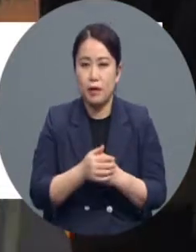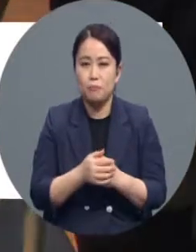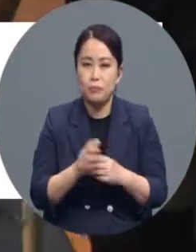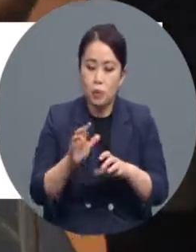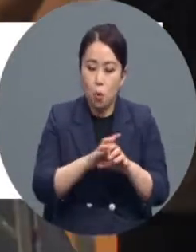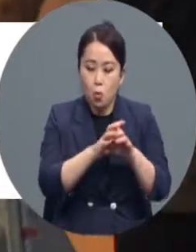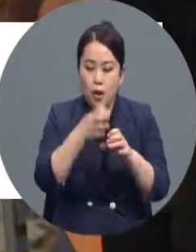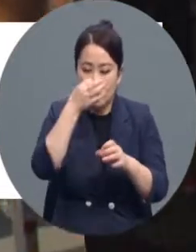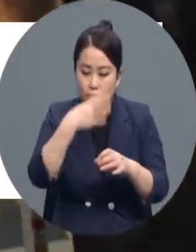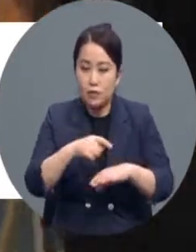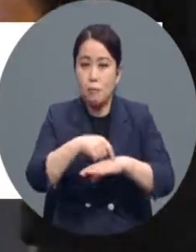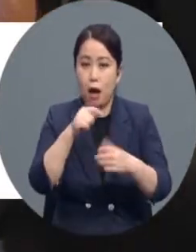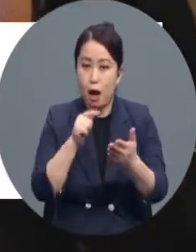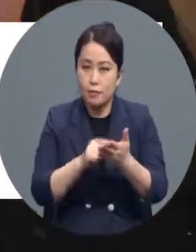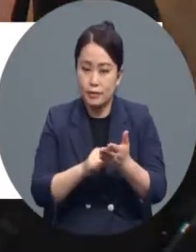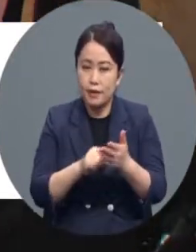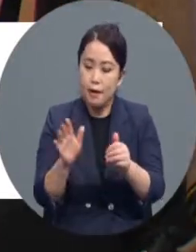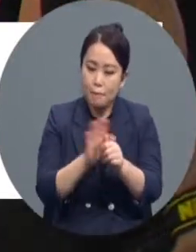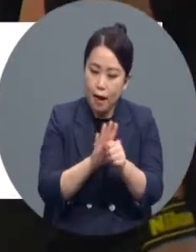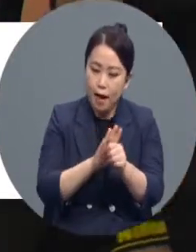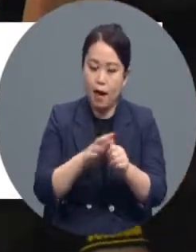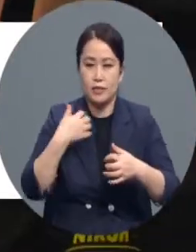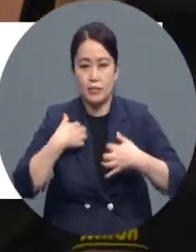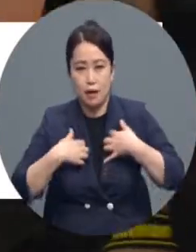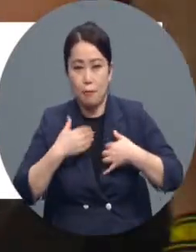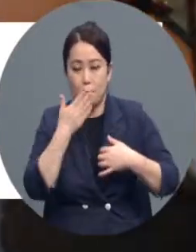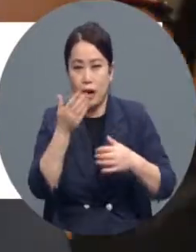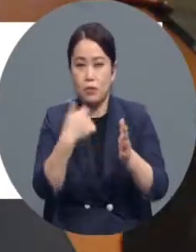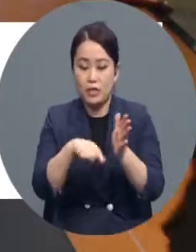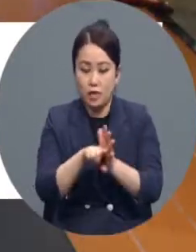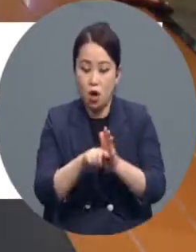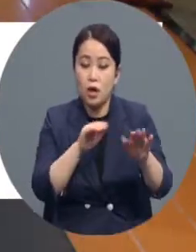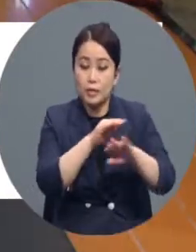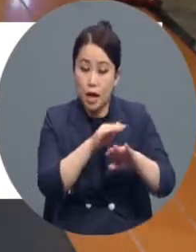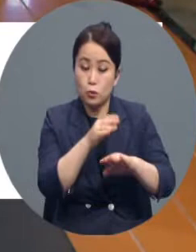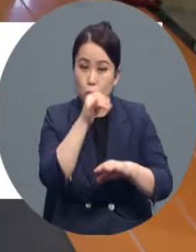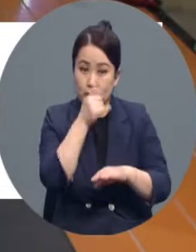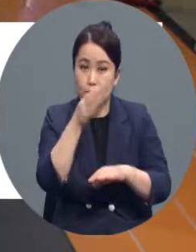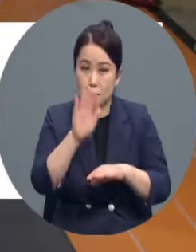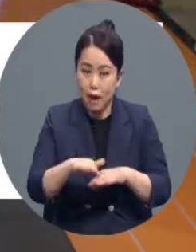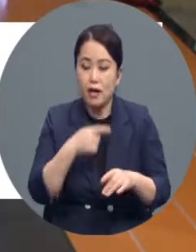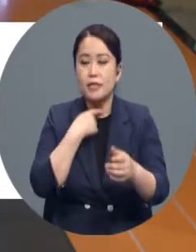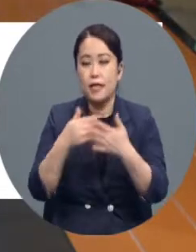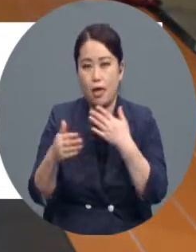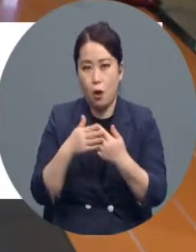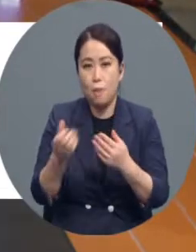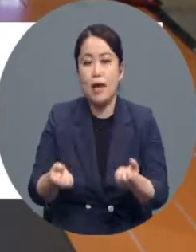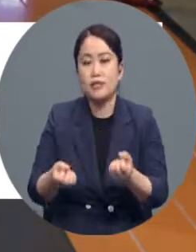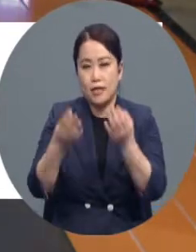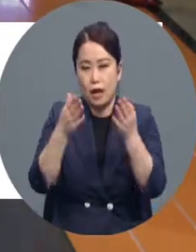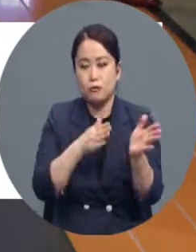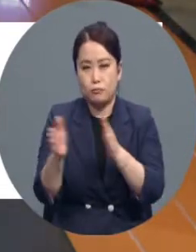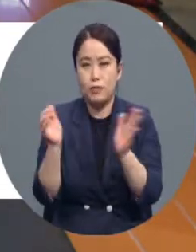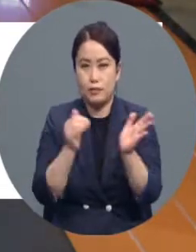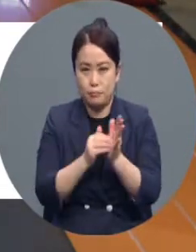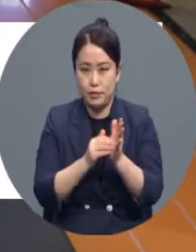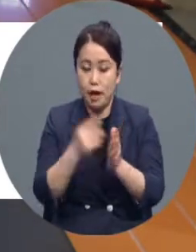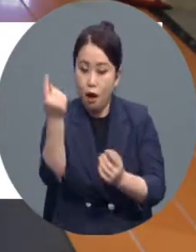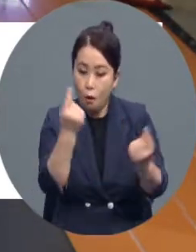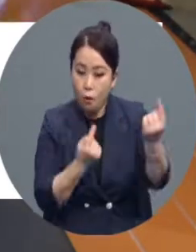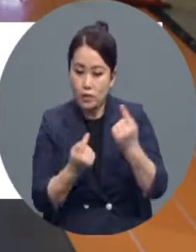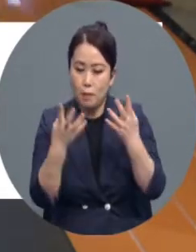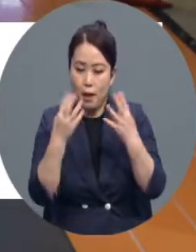수 있도록 완성차도 있지만 다양한 체험 행사와 이벤트를 준비했습니다. 그래서 오셔서